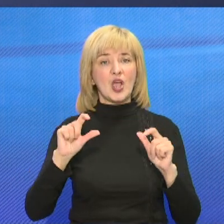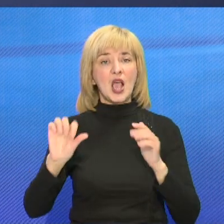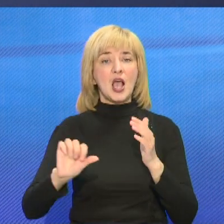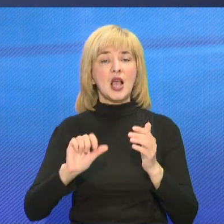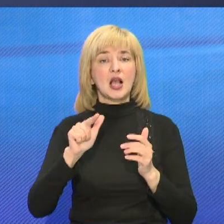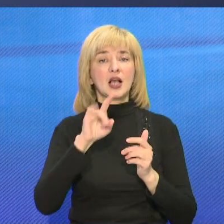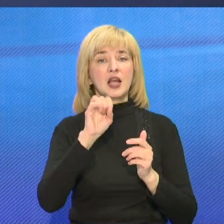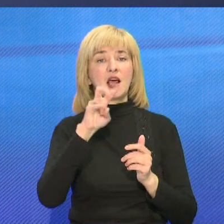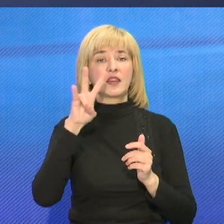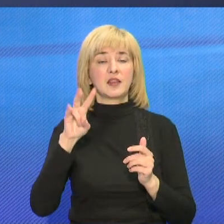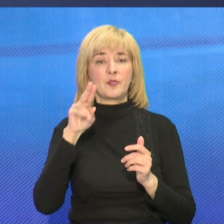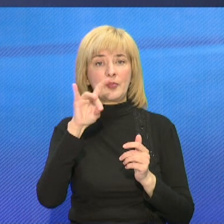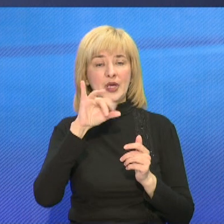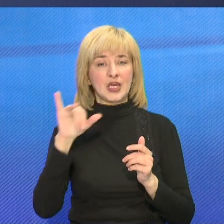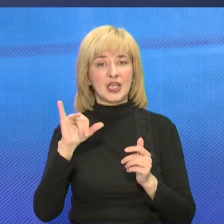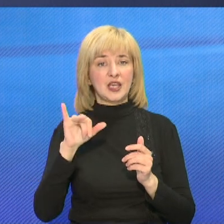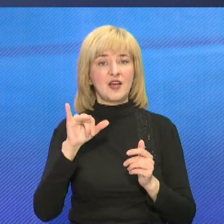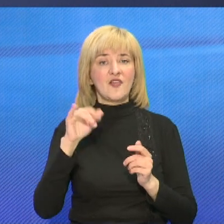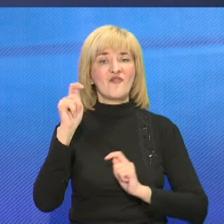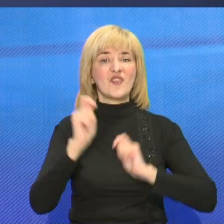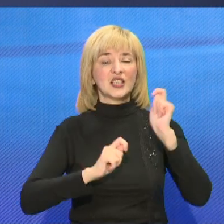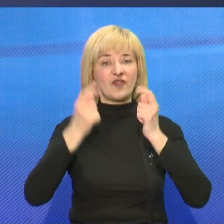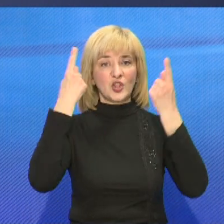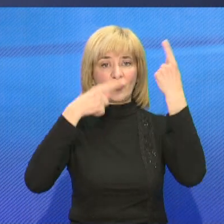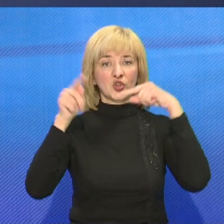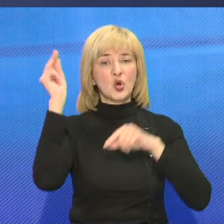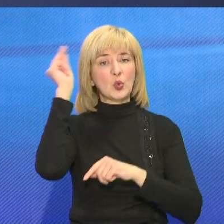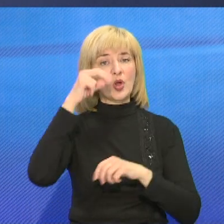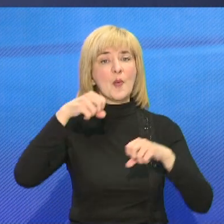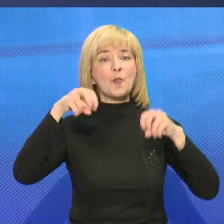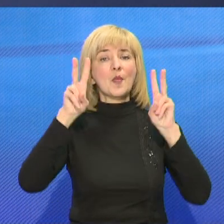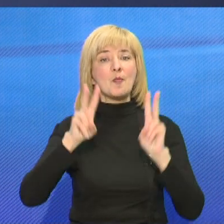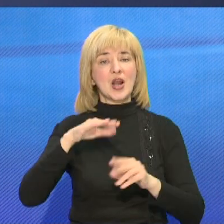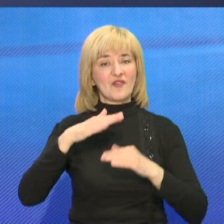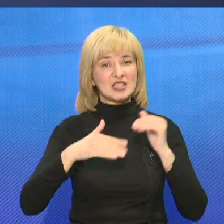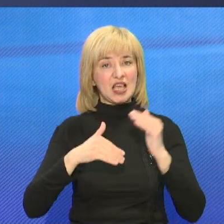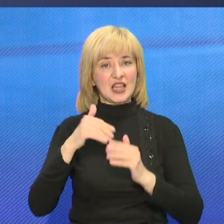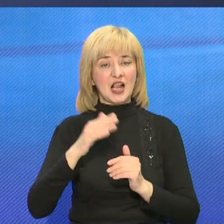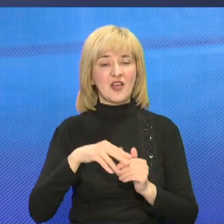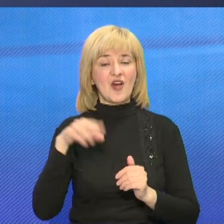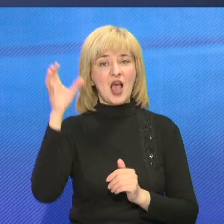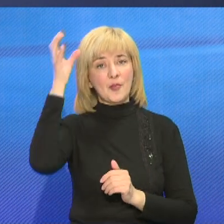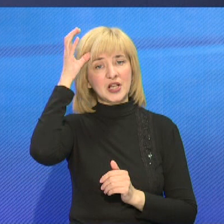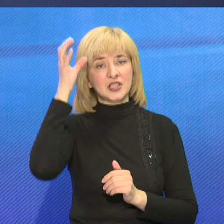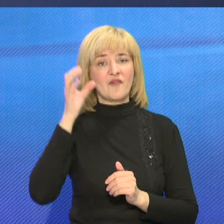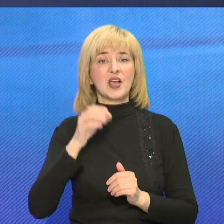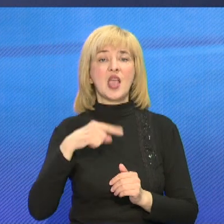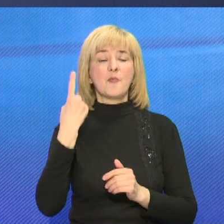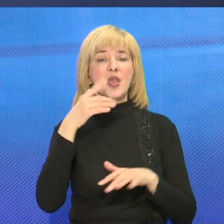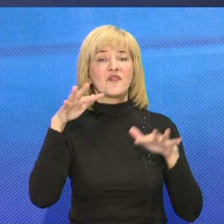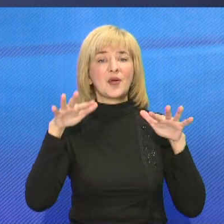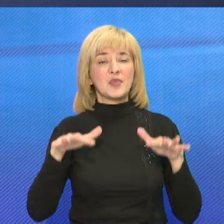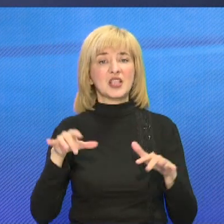гран-при фестиваля творчества учащихся профессионального образования, арт-вокации. Первое место